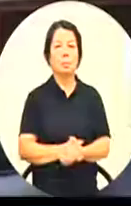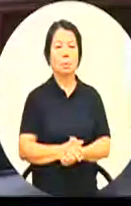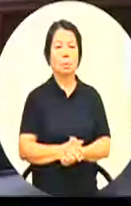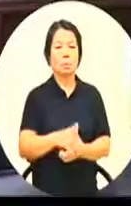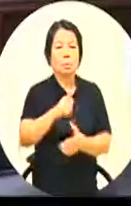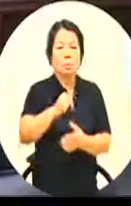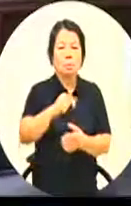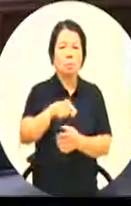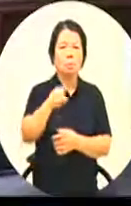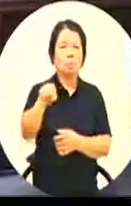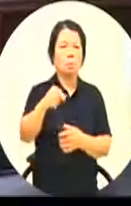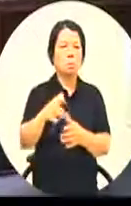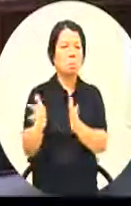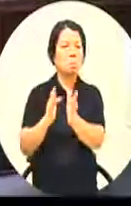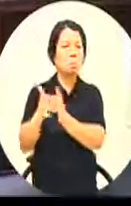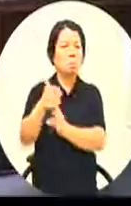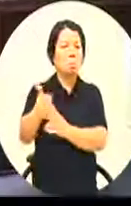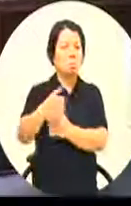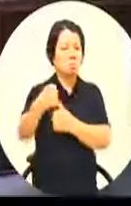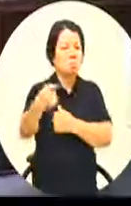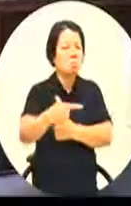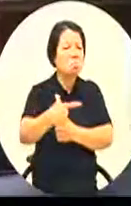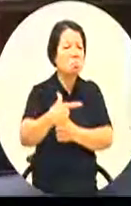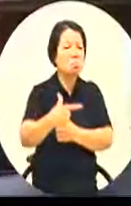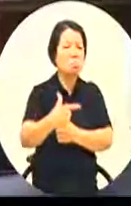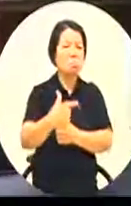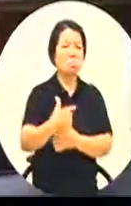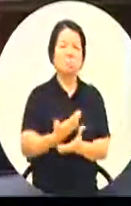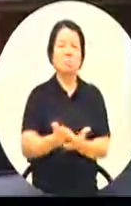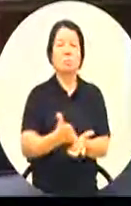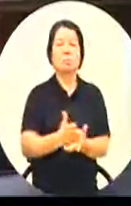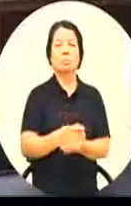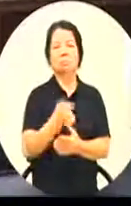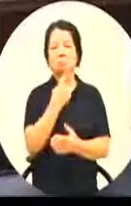吗？这个我存疑哈。那因此，